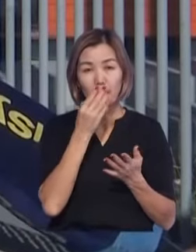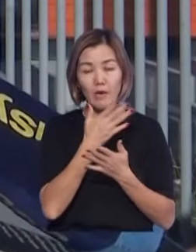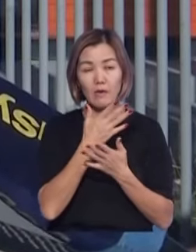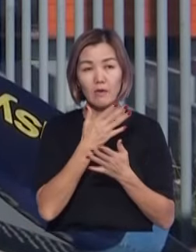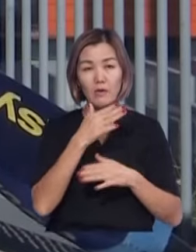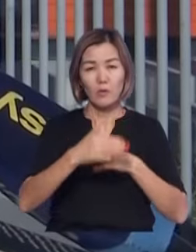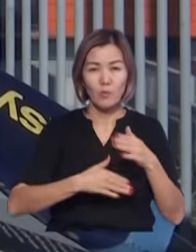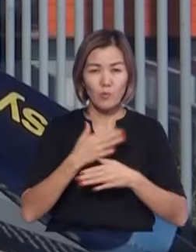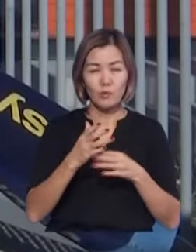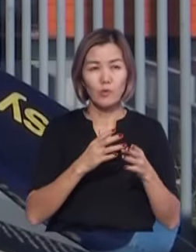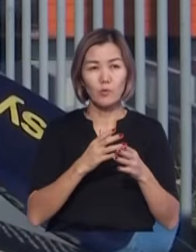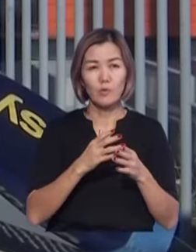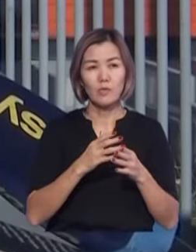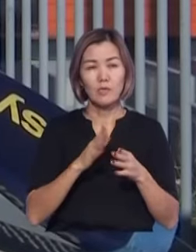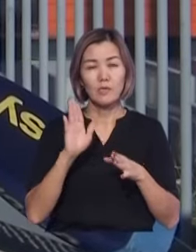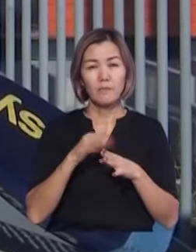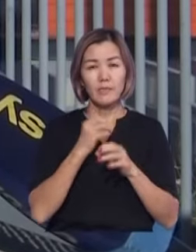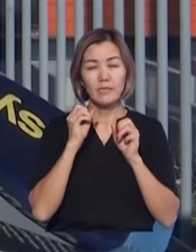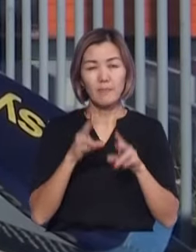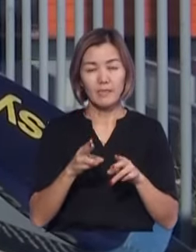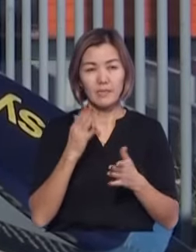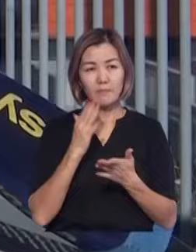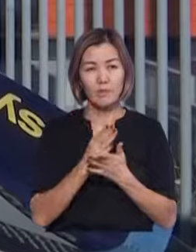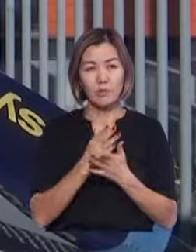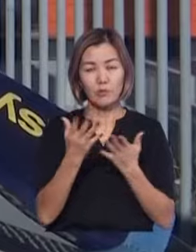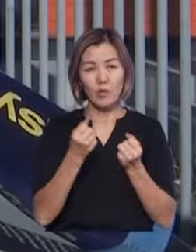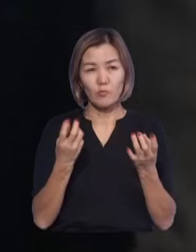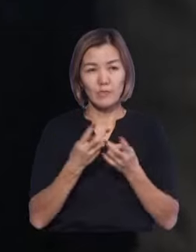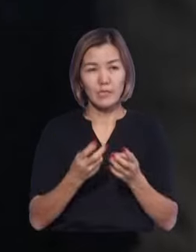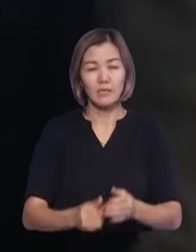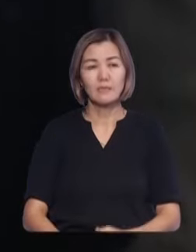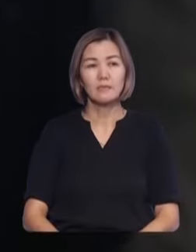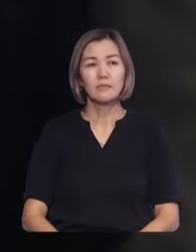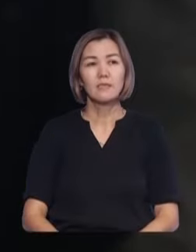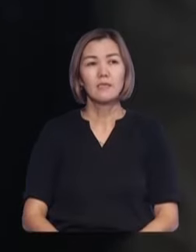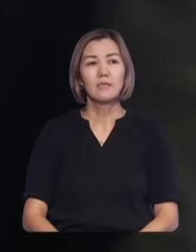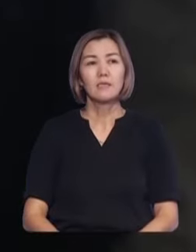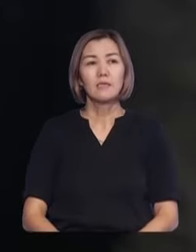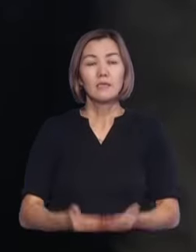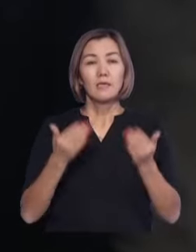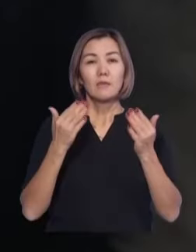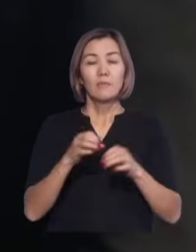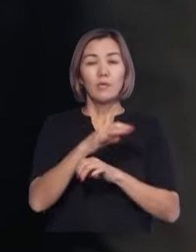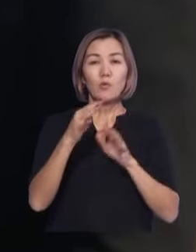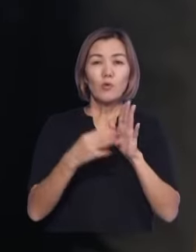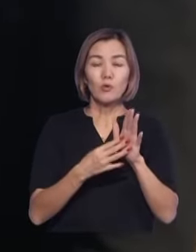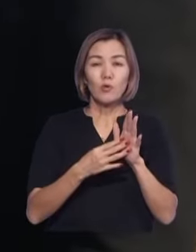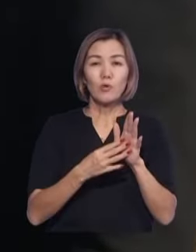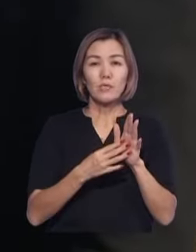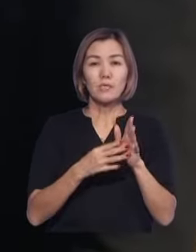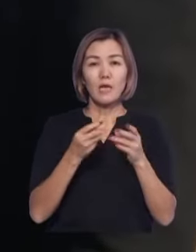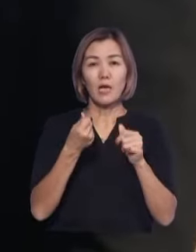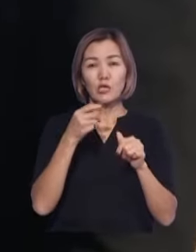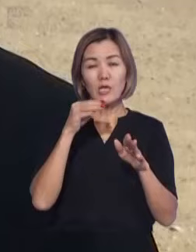өңдеу, пищевой безопасности, соны алуымыз керек. Айта кетсек, аймаққа биыл 19 инвестициялық